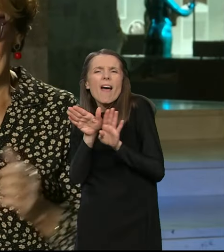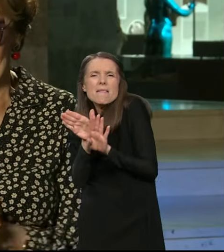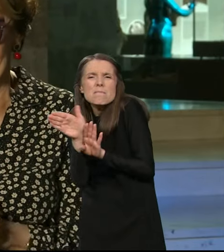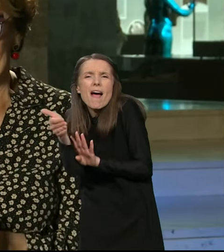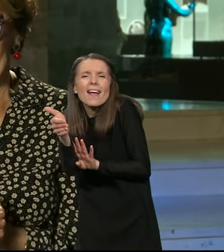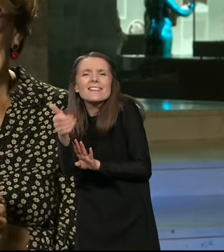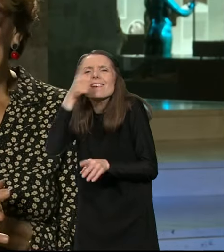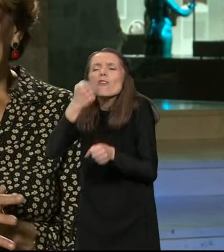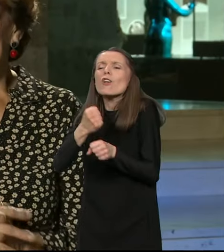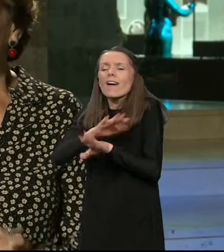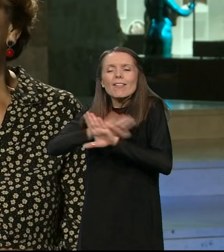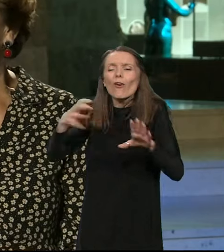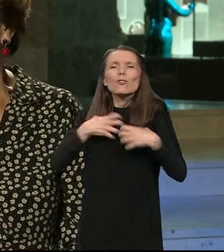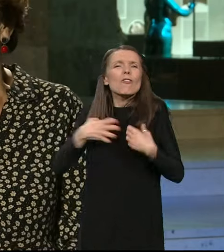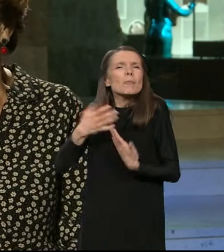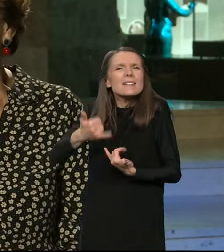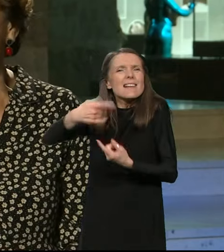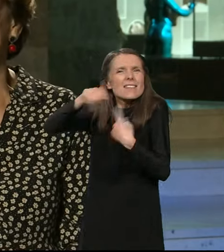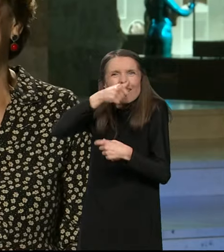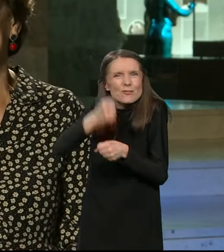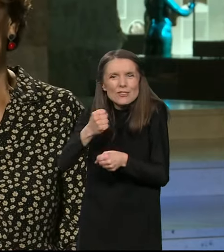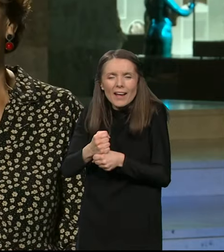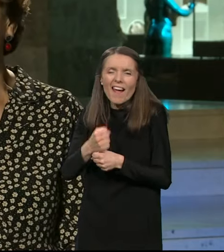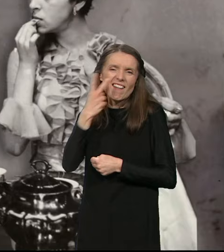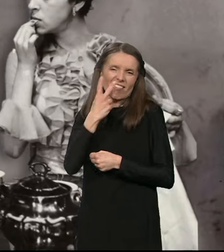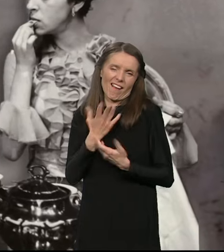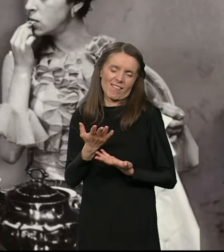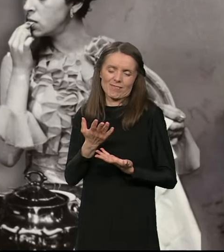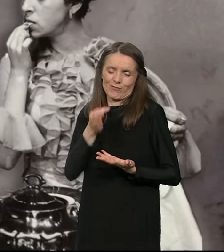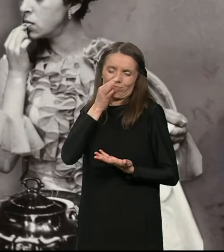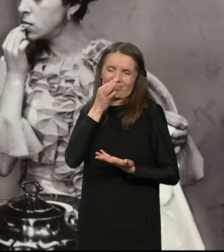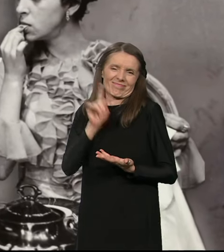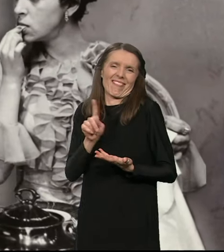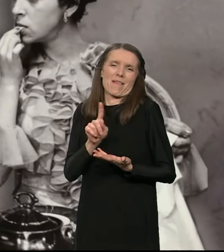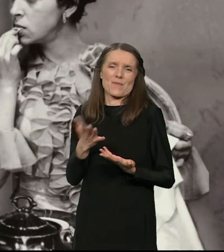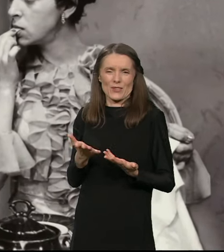tamo dešava, jel? Međutim, naravno, nisam mogla, da.